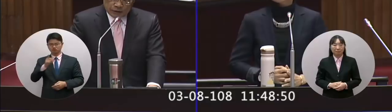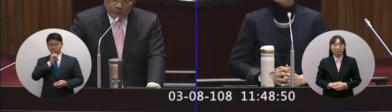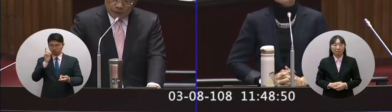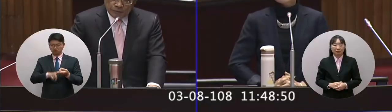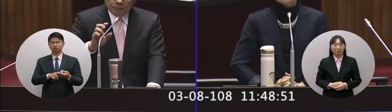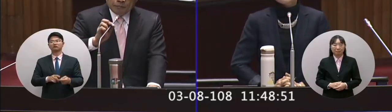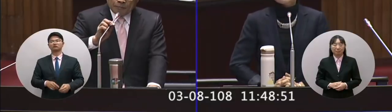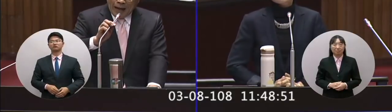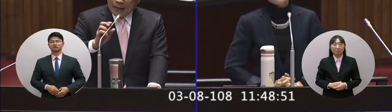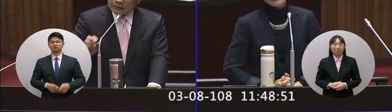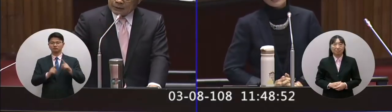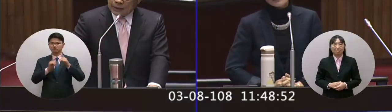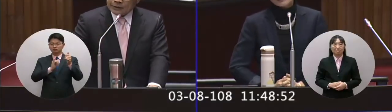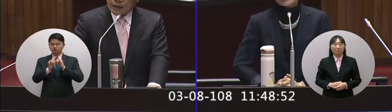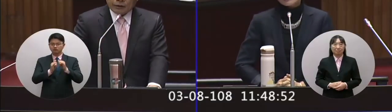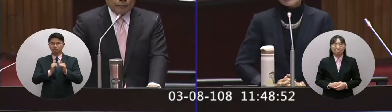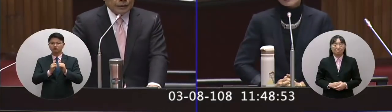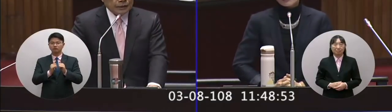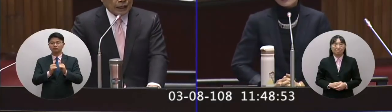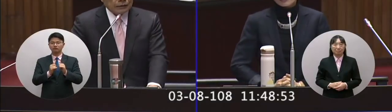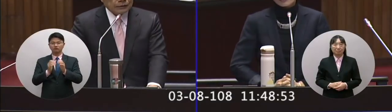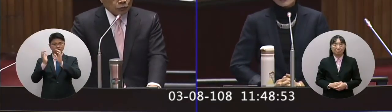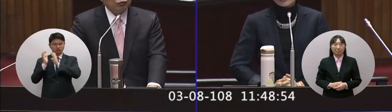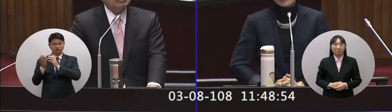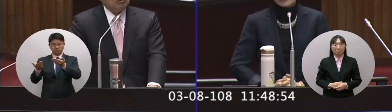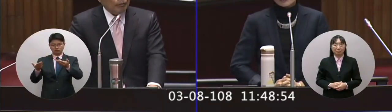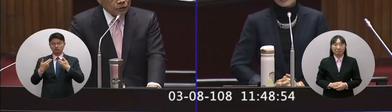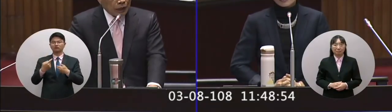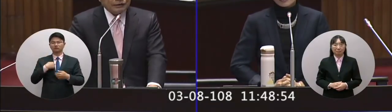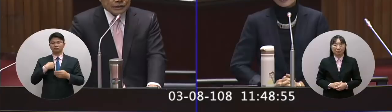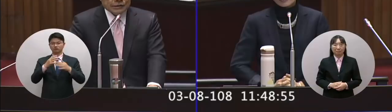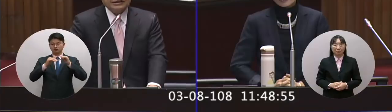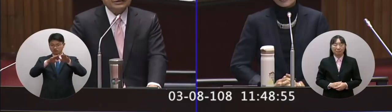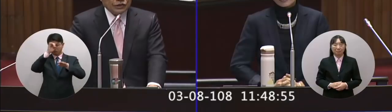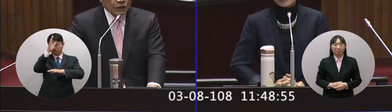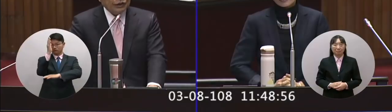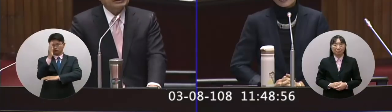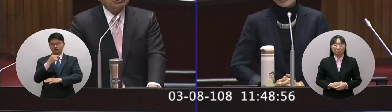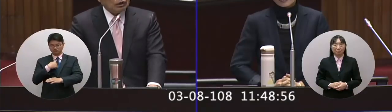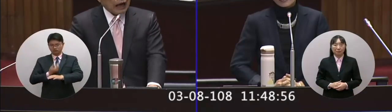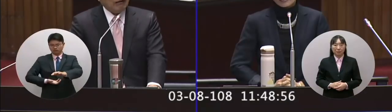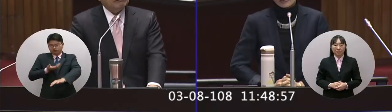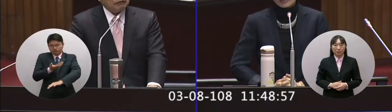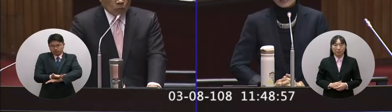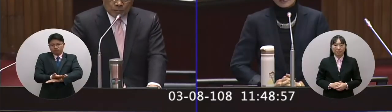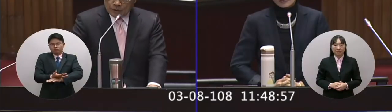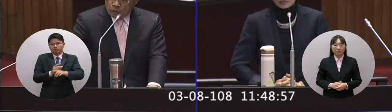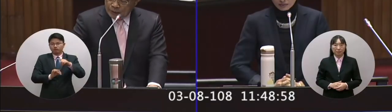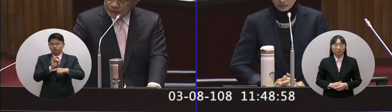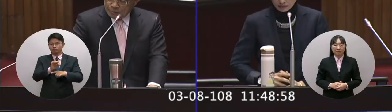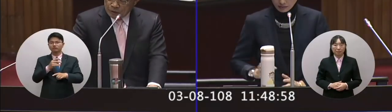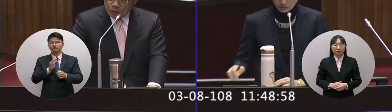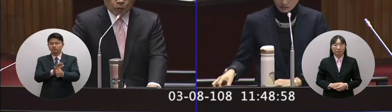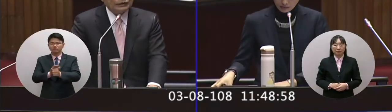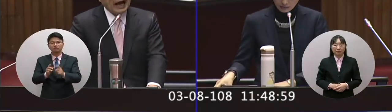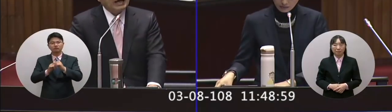道理。人民把责任交给民进党政府，我们就要尽心尽力做到我们